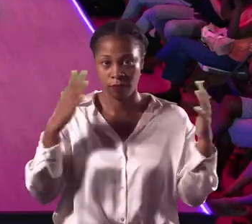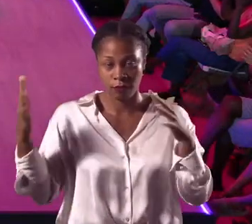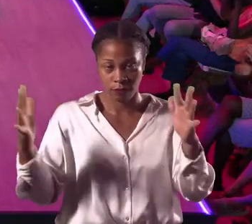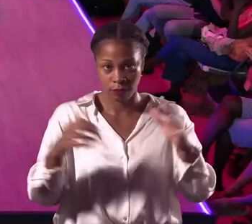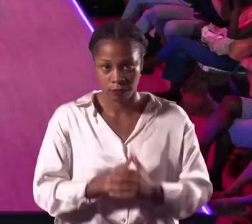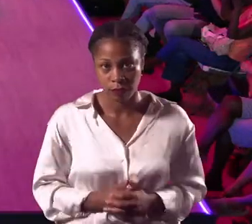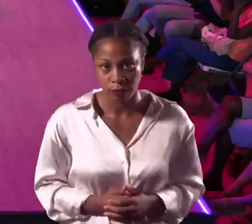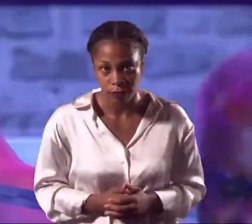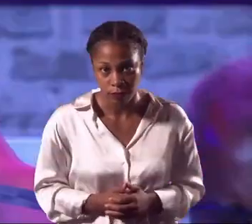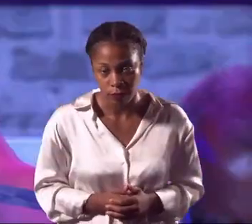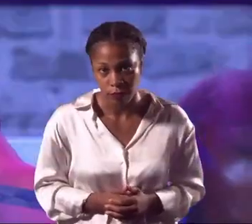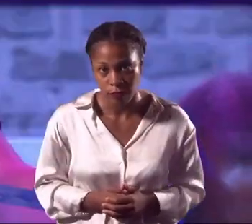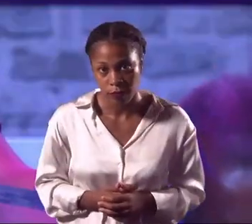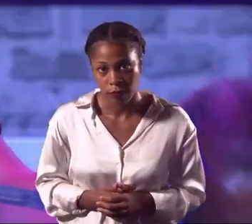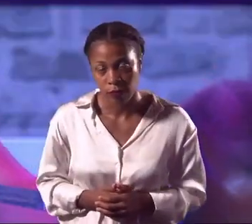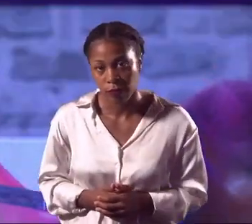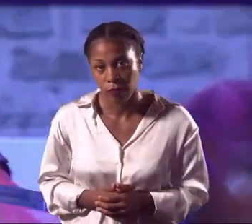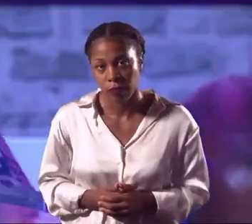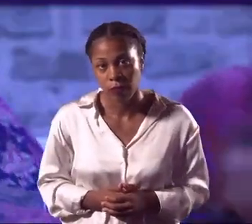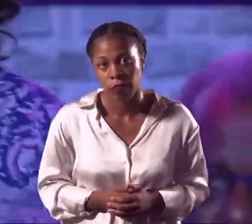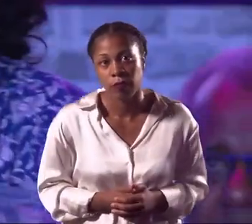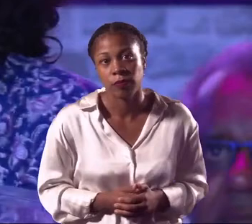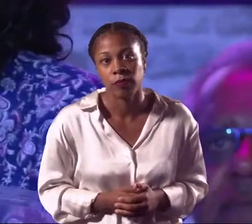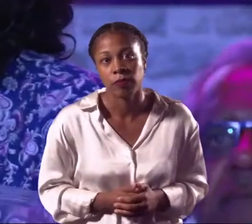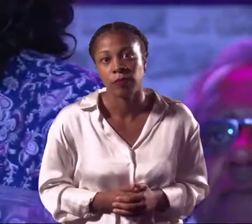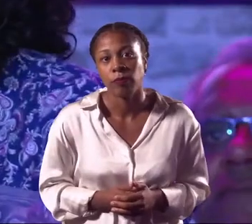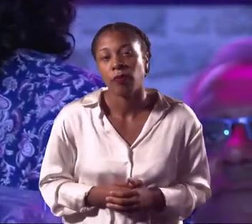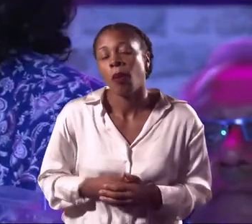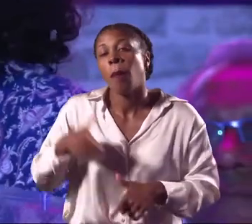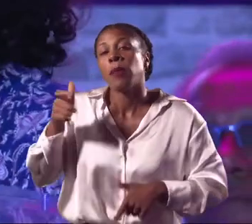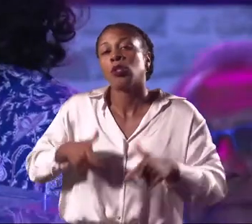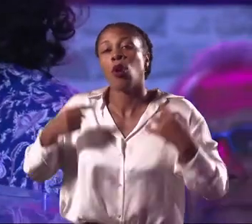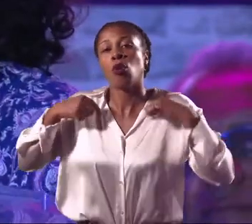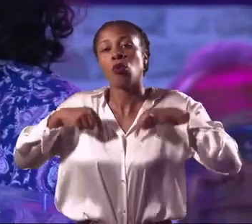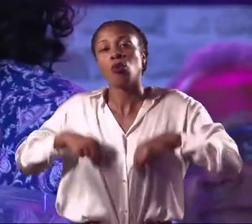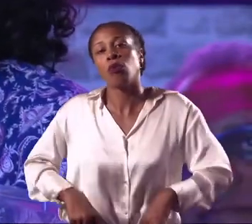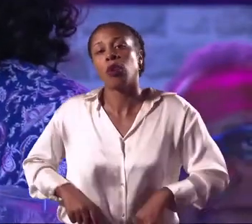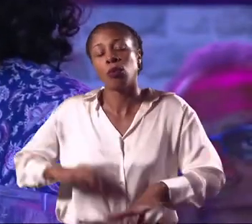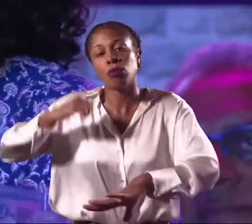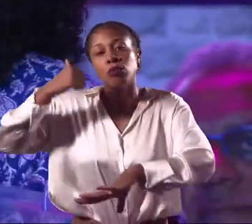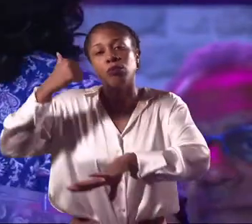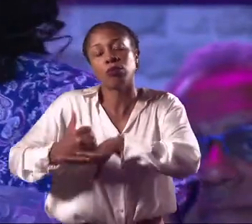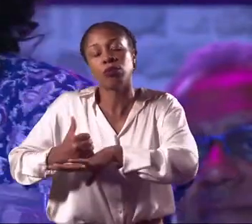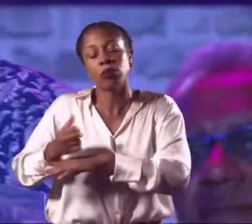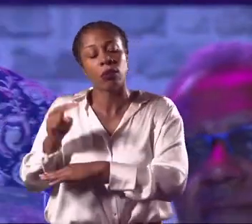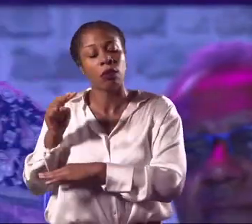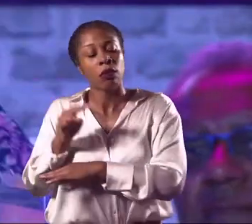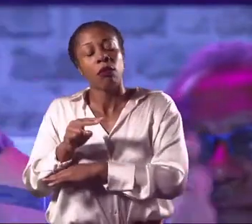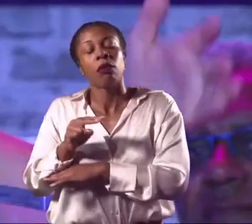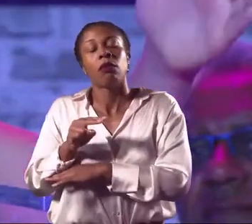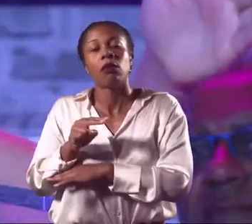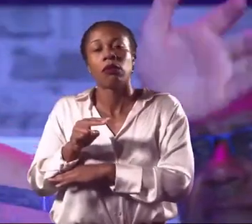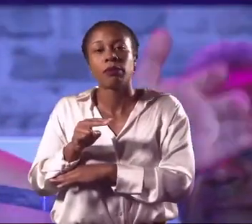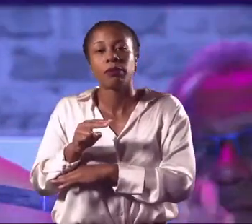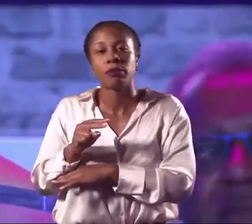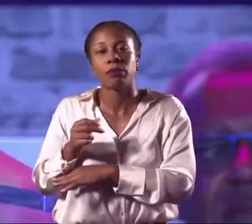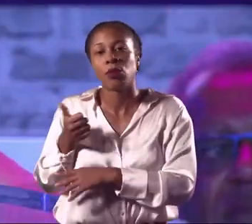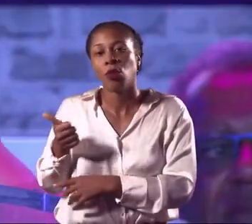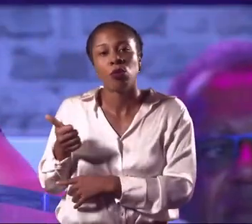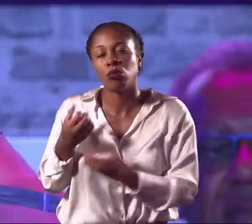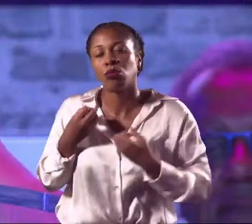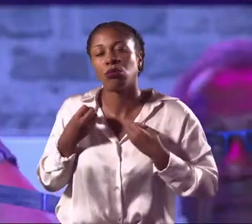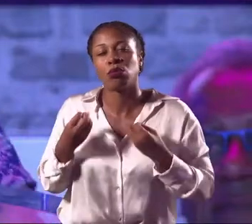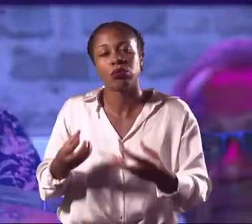Et ce mépris des dirigeants, de ceux qui nous gouvernent, ils le font à bien des